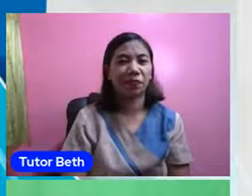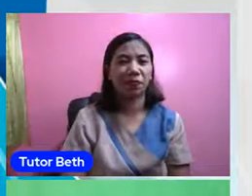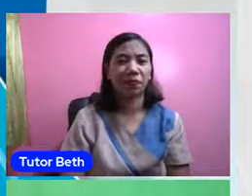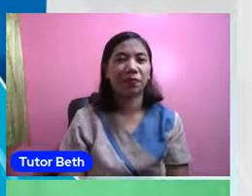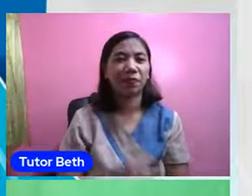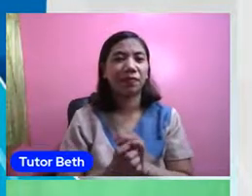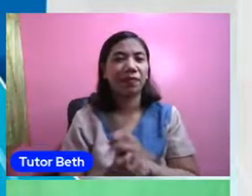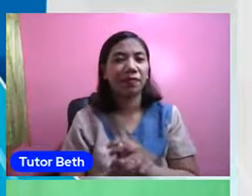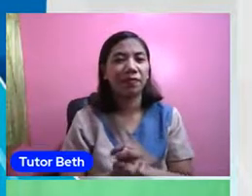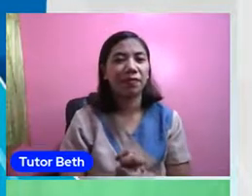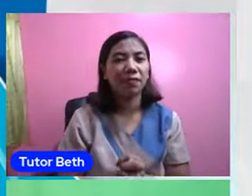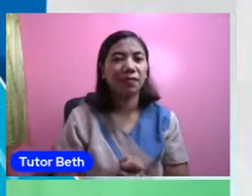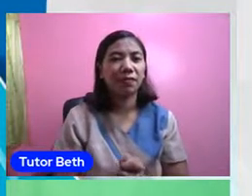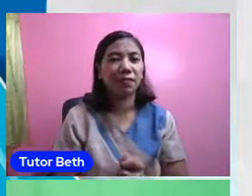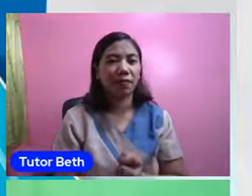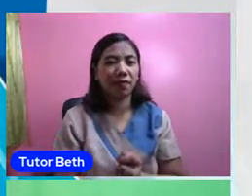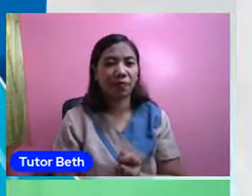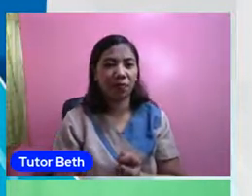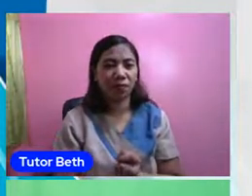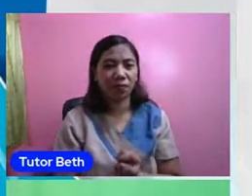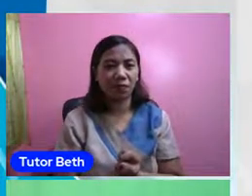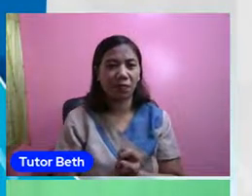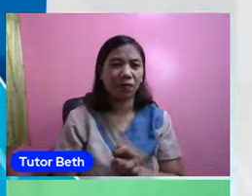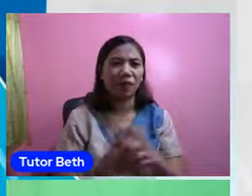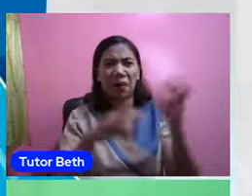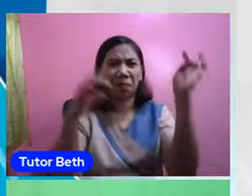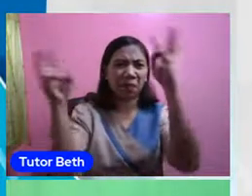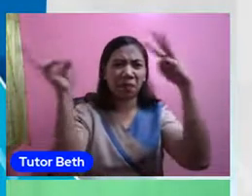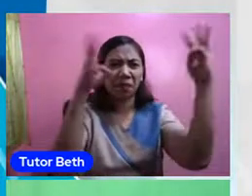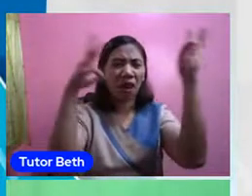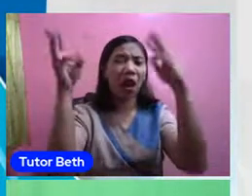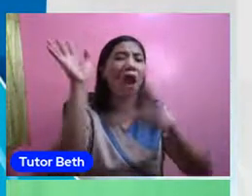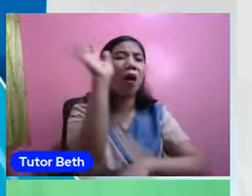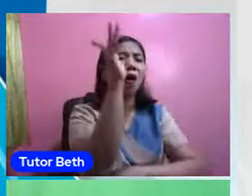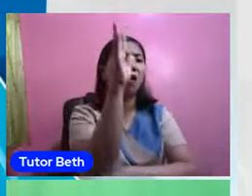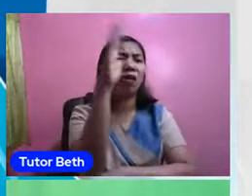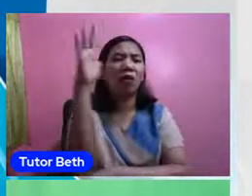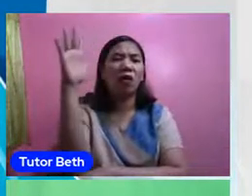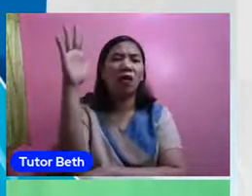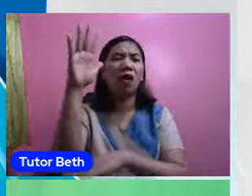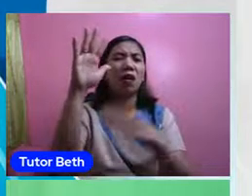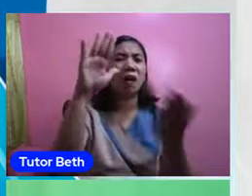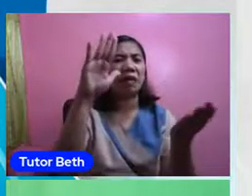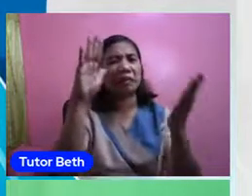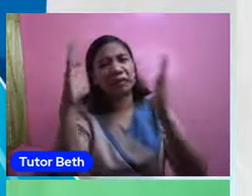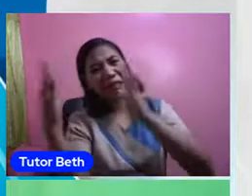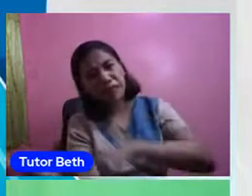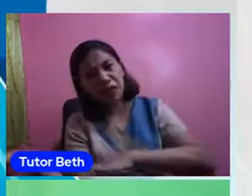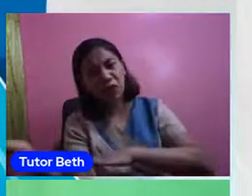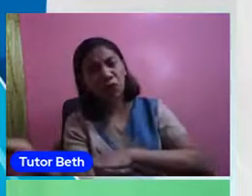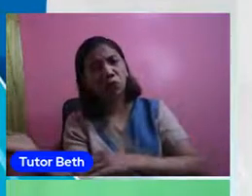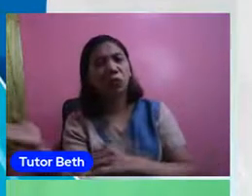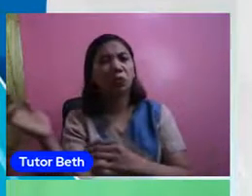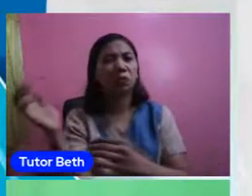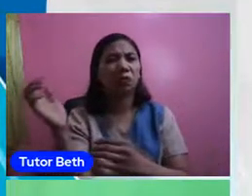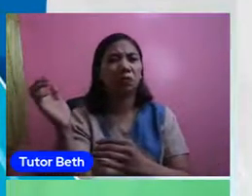Okay. Nagsusway yung mga puno. Nagtutumbahan na yung mga puno. Ano kaya yan?